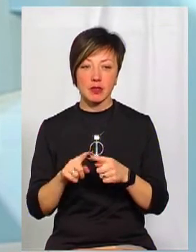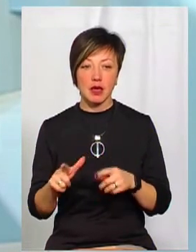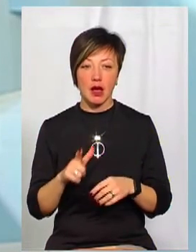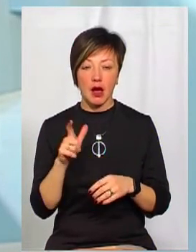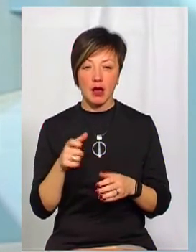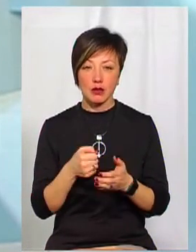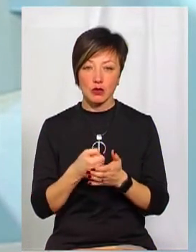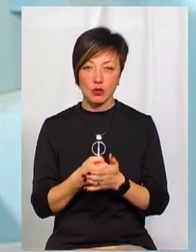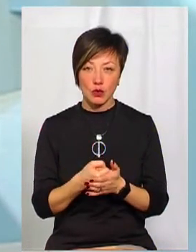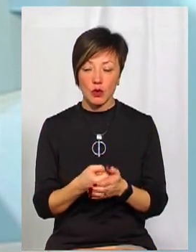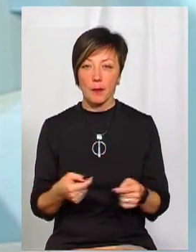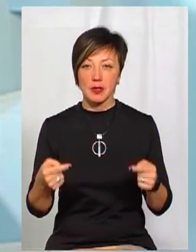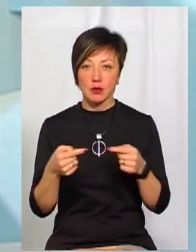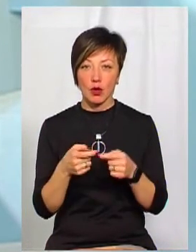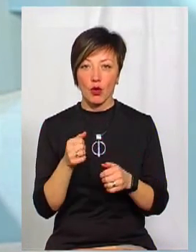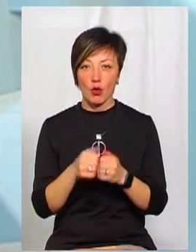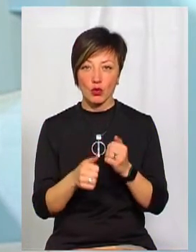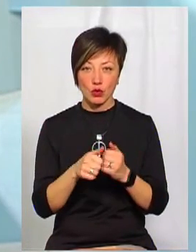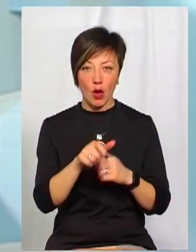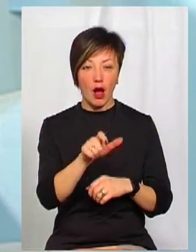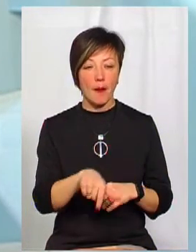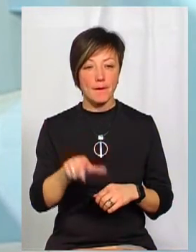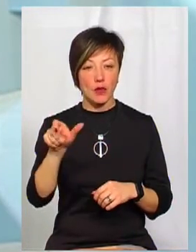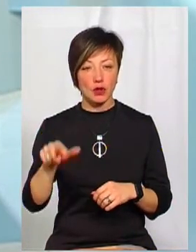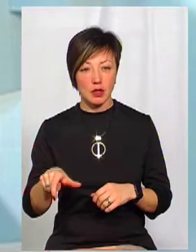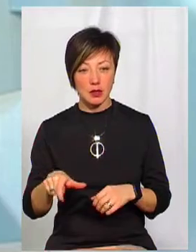до безпосередньо до кожного абонента.